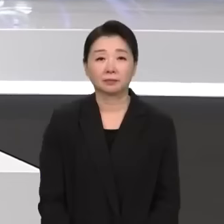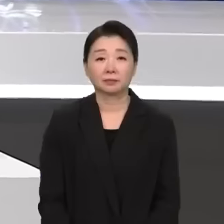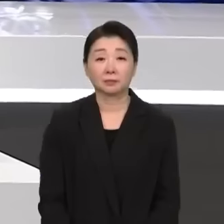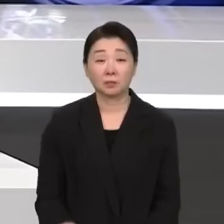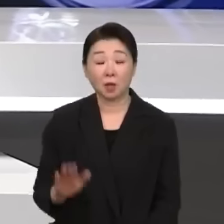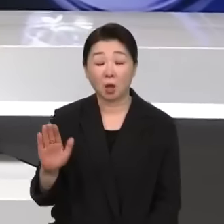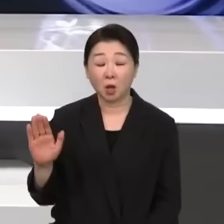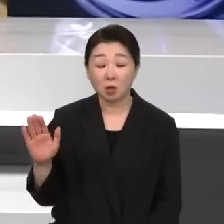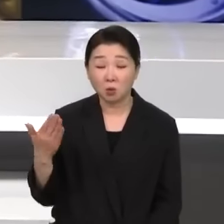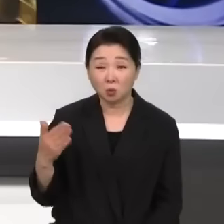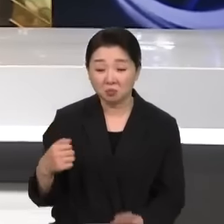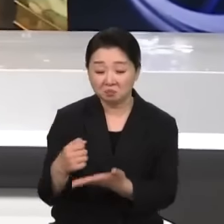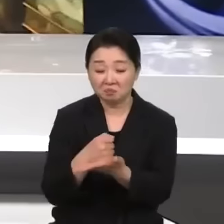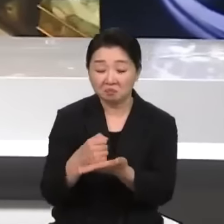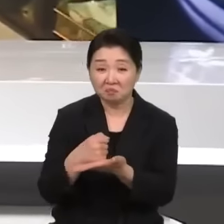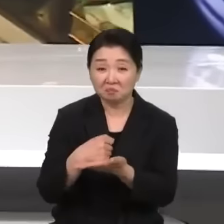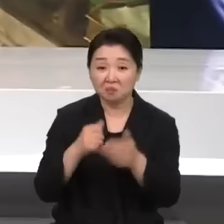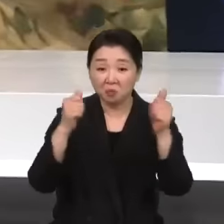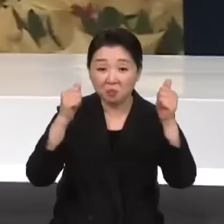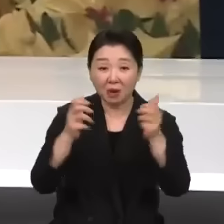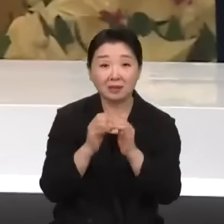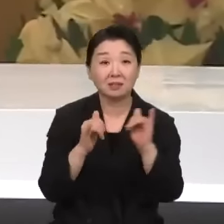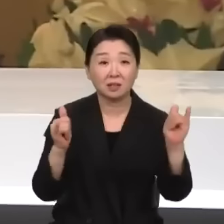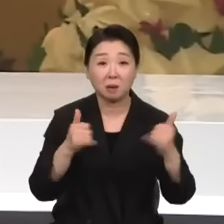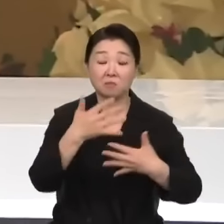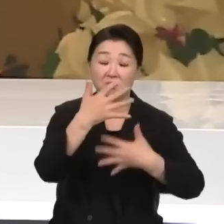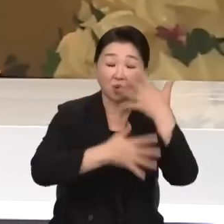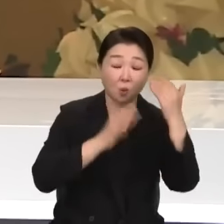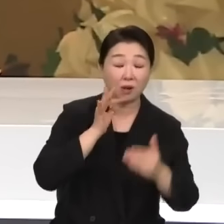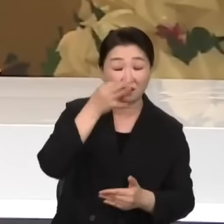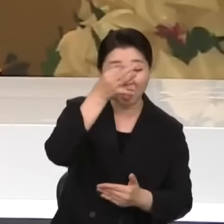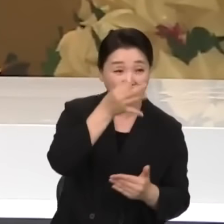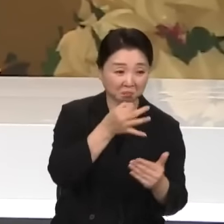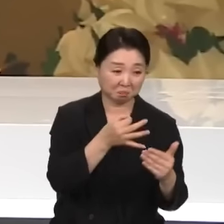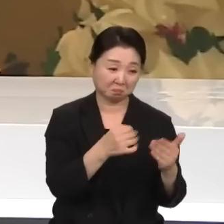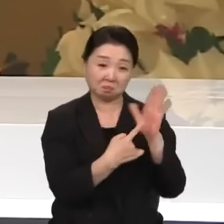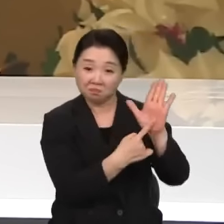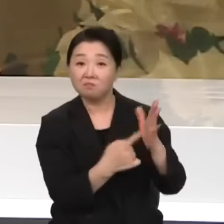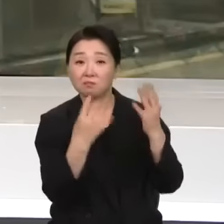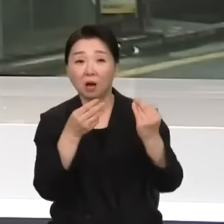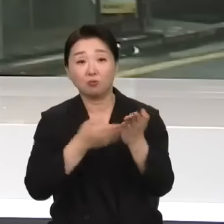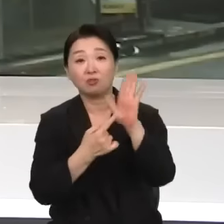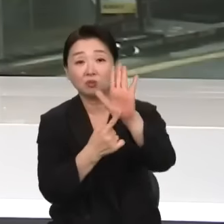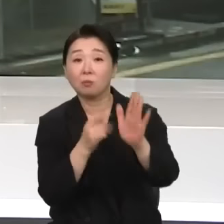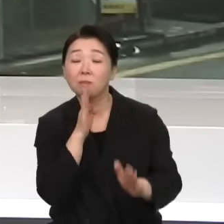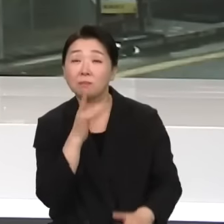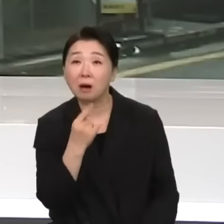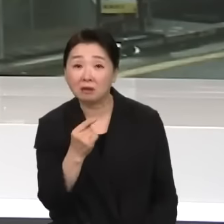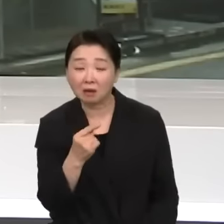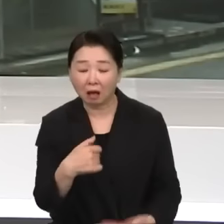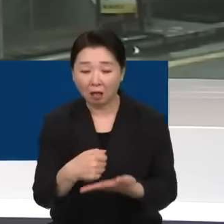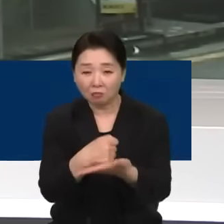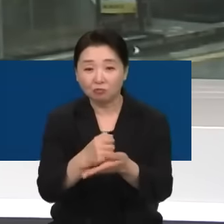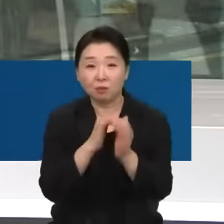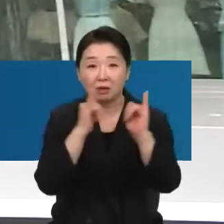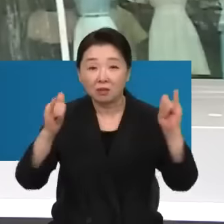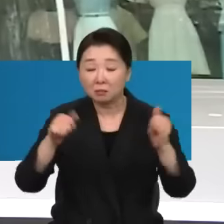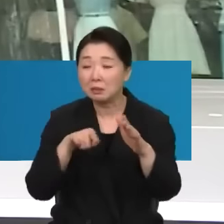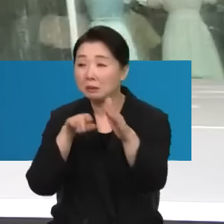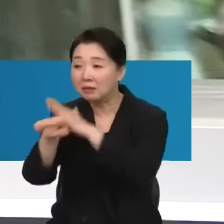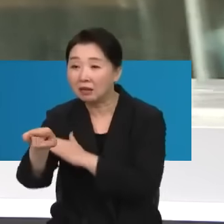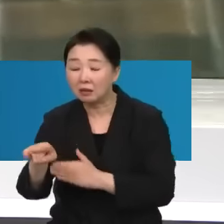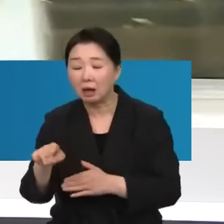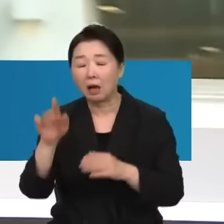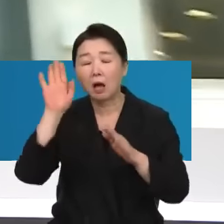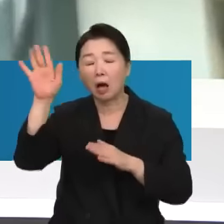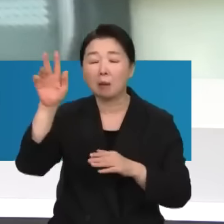최근 들어 무속인이 영화나 예능의 소재가 되고 뉴스에서도 등장하고 있죠. 무속인을 찾아가 시험과 취업, 또